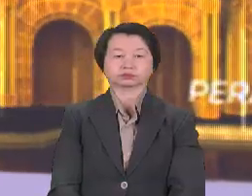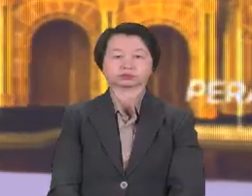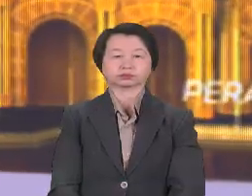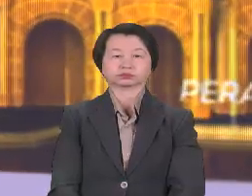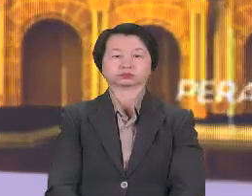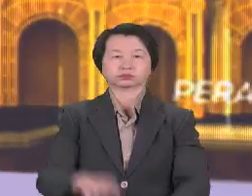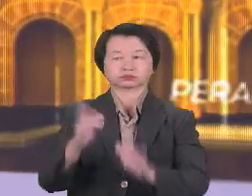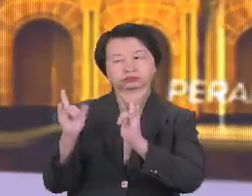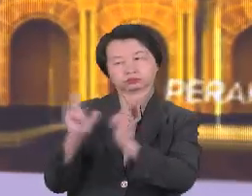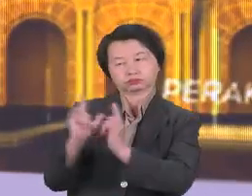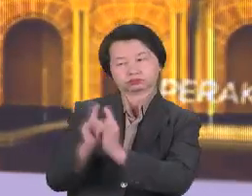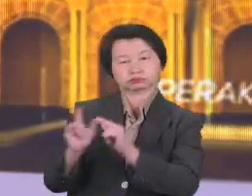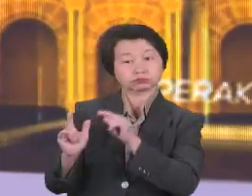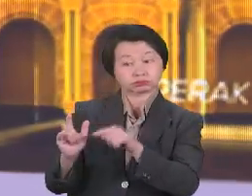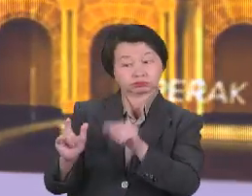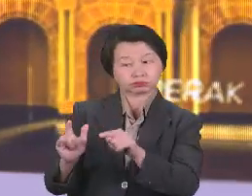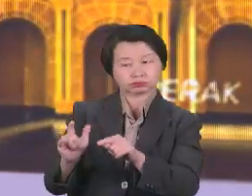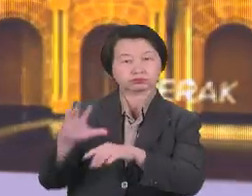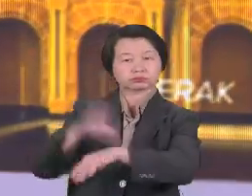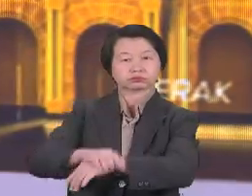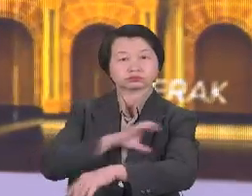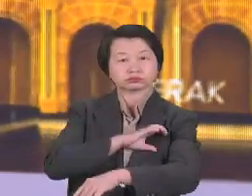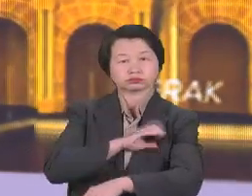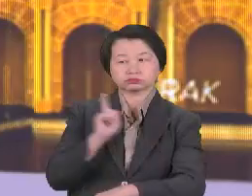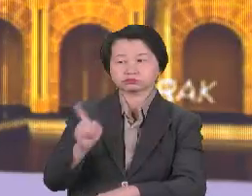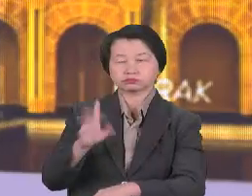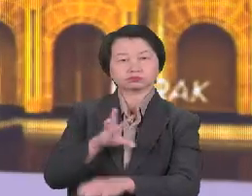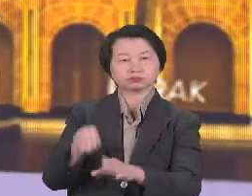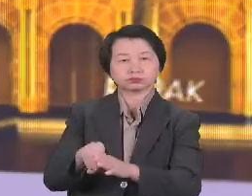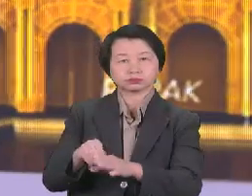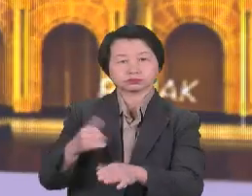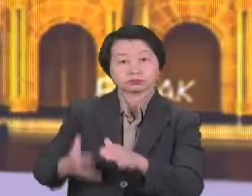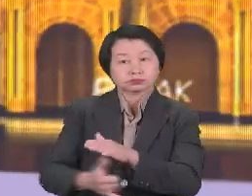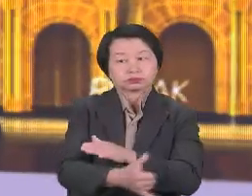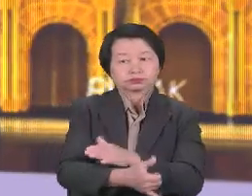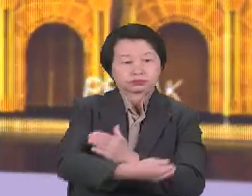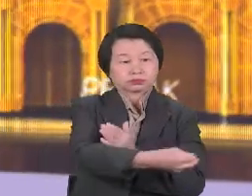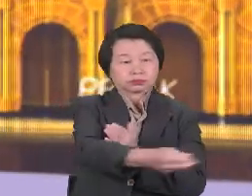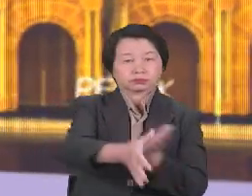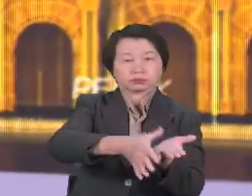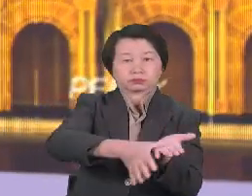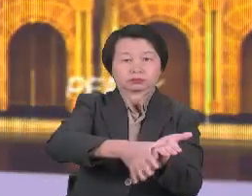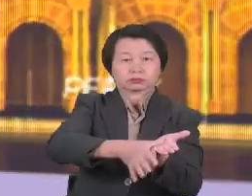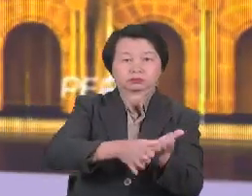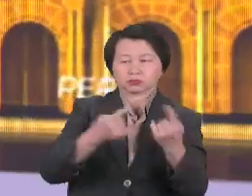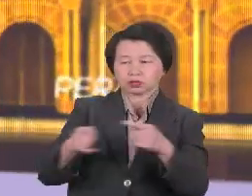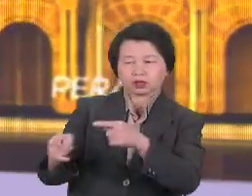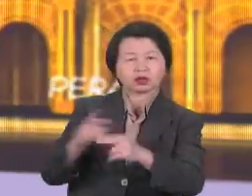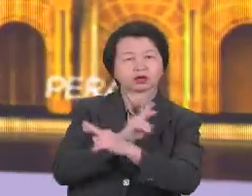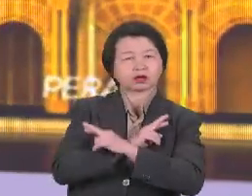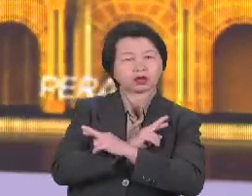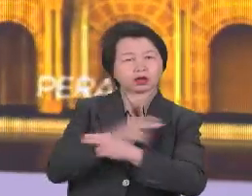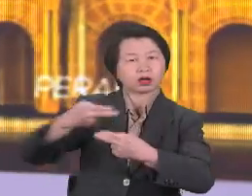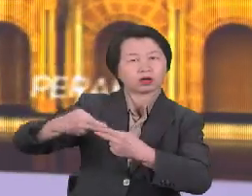sepasang kekasih ditahan polis selepas dipercayai terlibat aktiviti penyeludupan dan pengedaran dadah ketika sedang berehat di